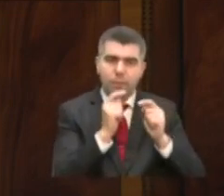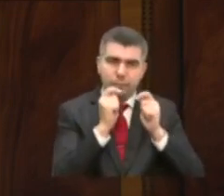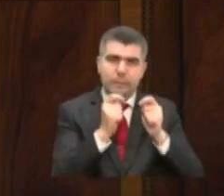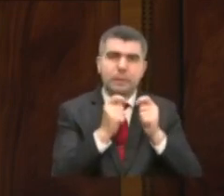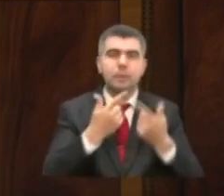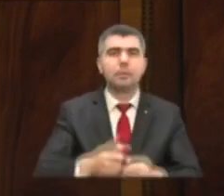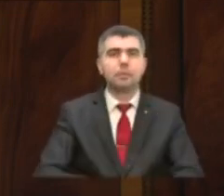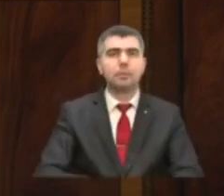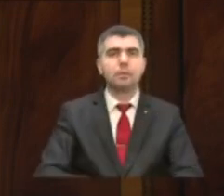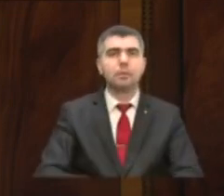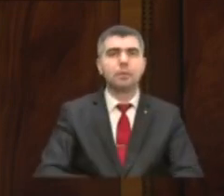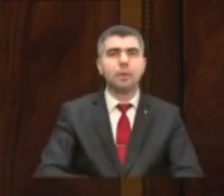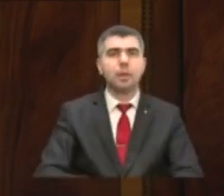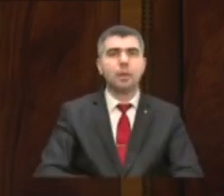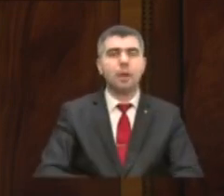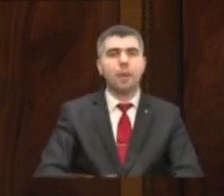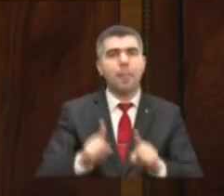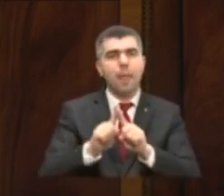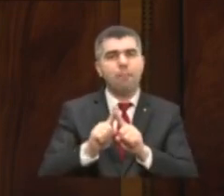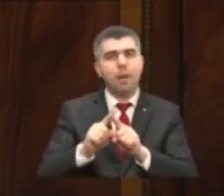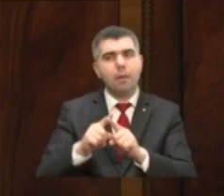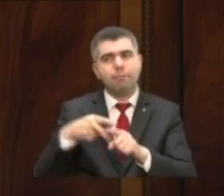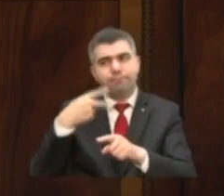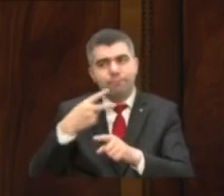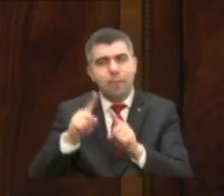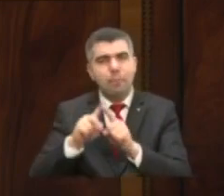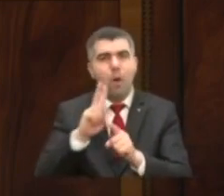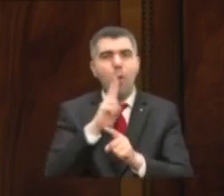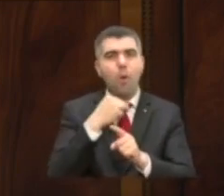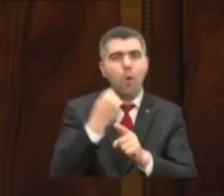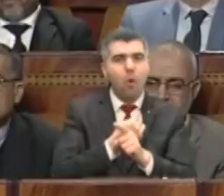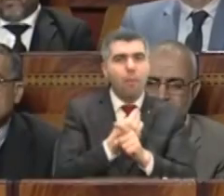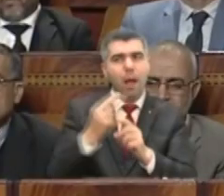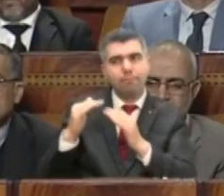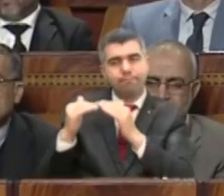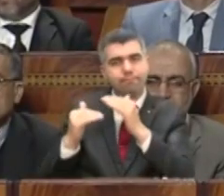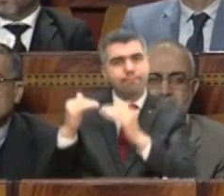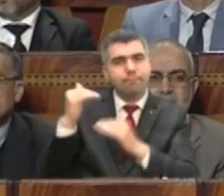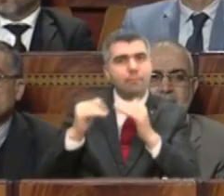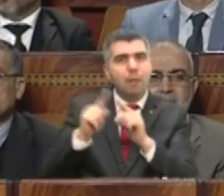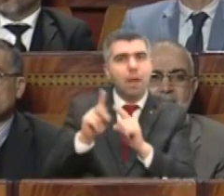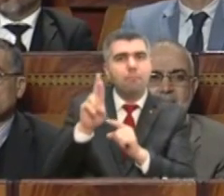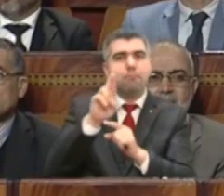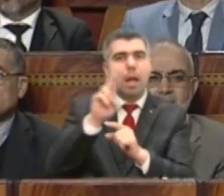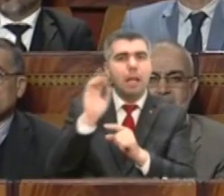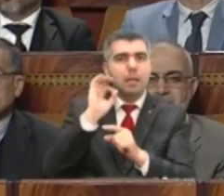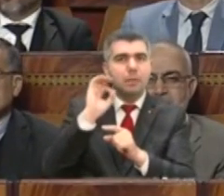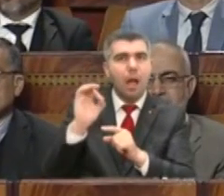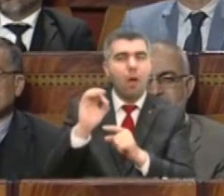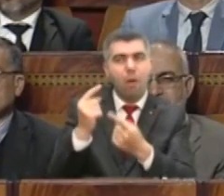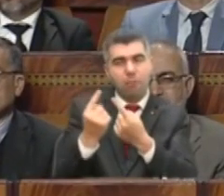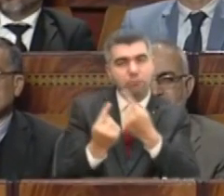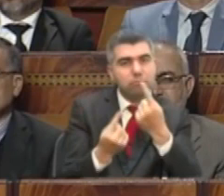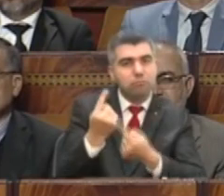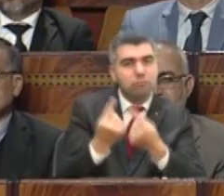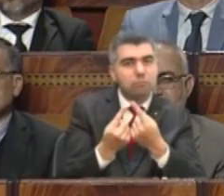أثناء الحديث على هذه الخطة، التناقض بين الحكومة والتعليمات ديال جلالة الملك، كتقولوا بأنه مصالح شخصية، مصالح